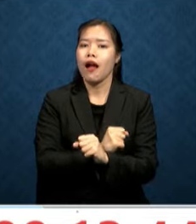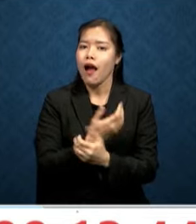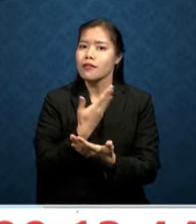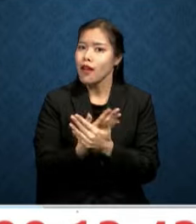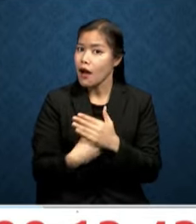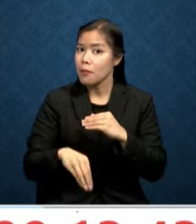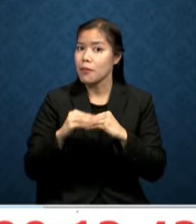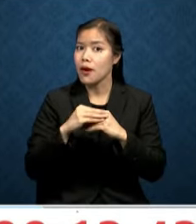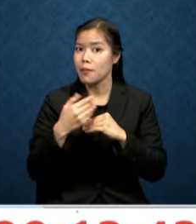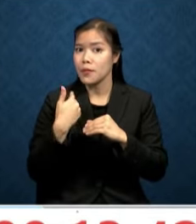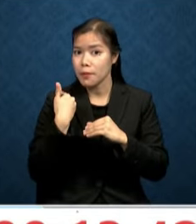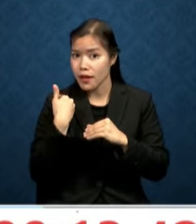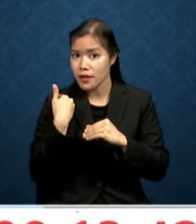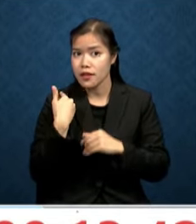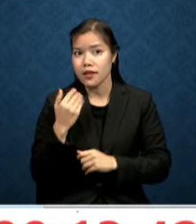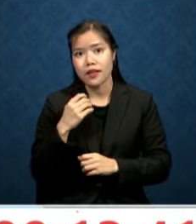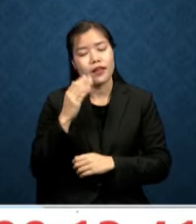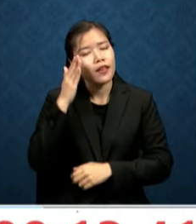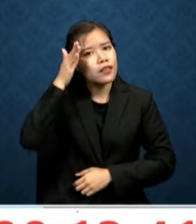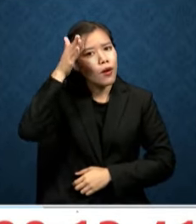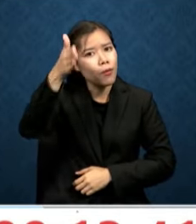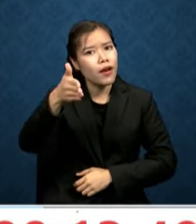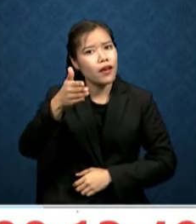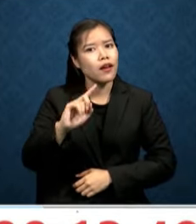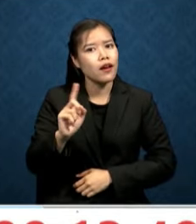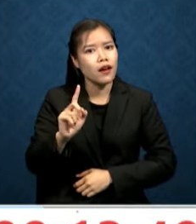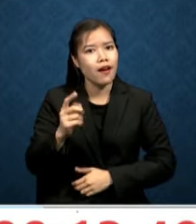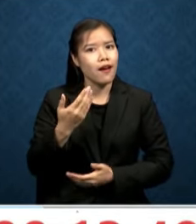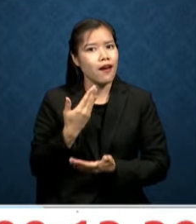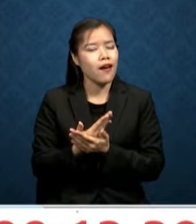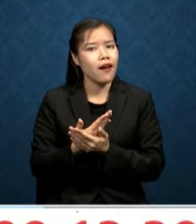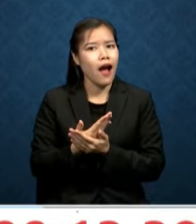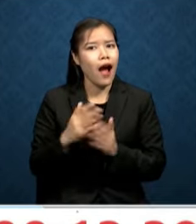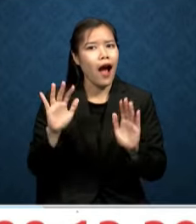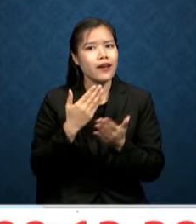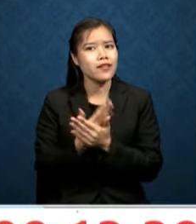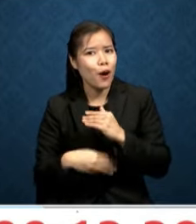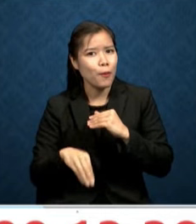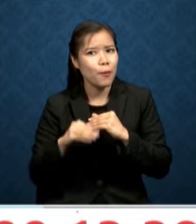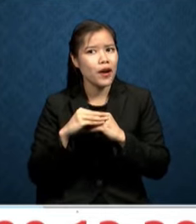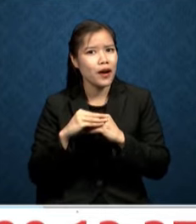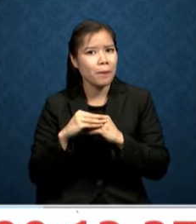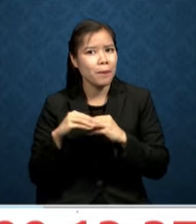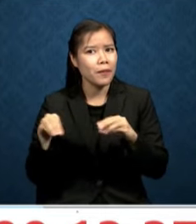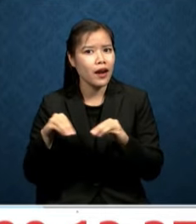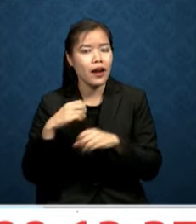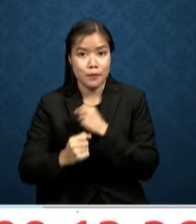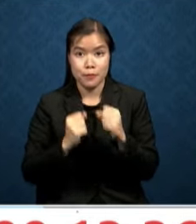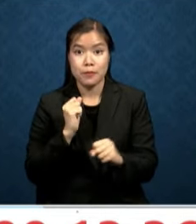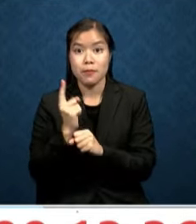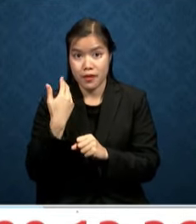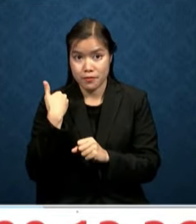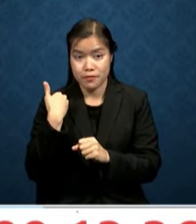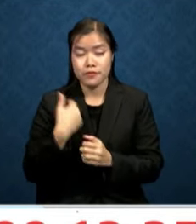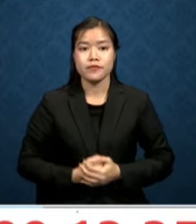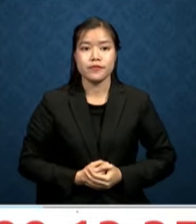จะได้รู้ว่าอนาคตของตนเองจะเป็นอย่างไรจะได้ของขวัญทันปีใหม่นี้หรือไม่นะครับคำถามแรกน